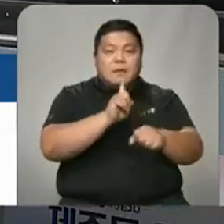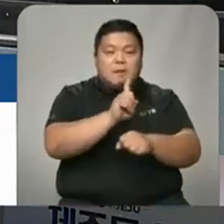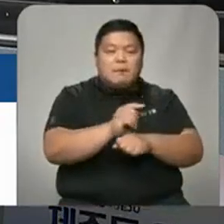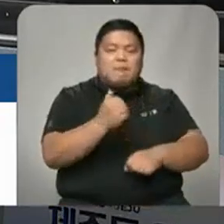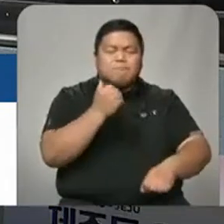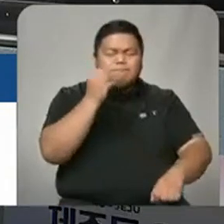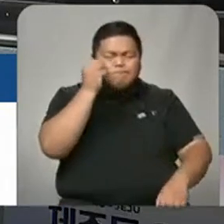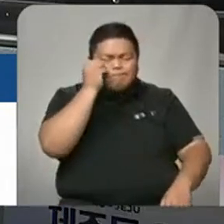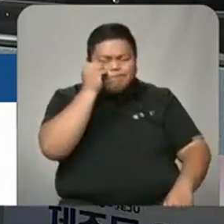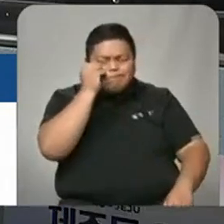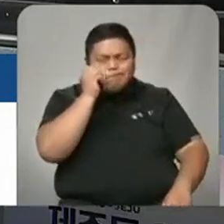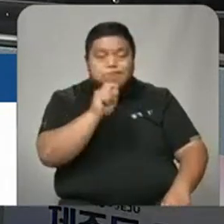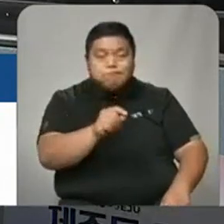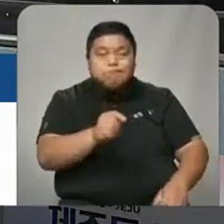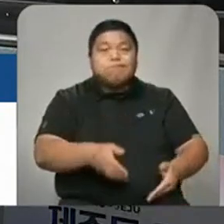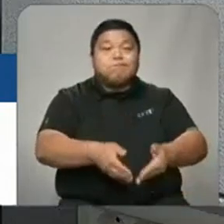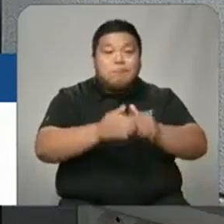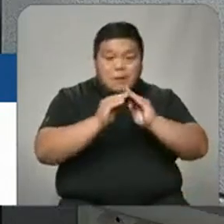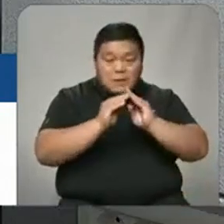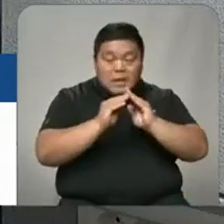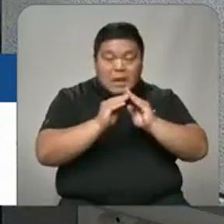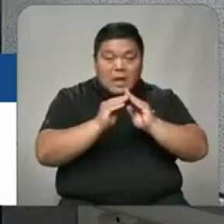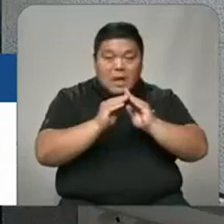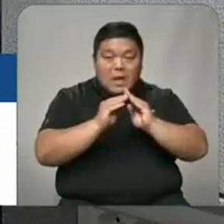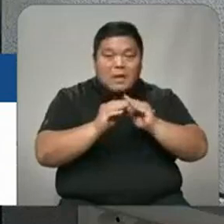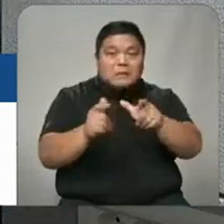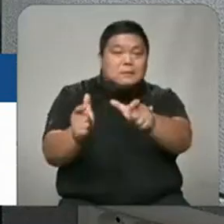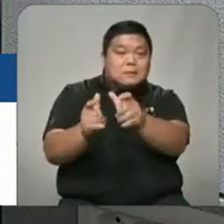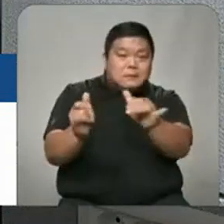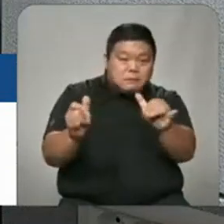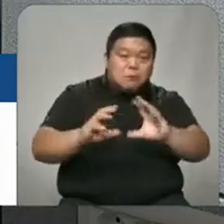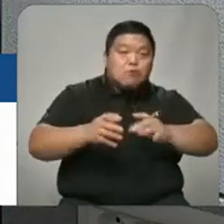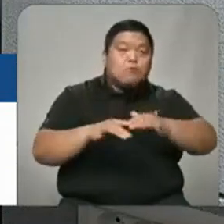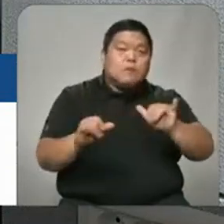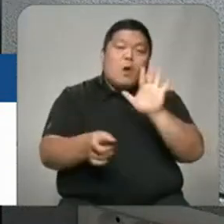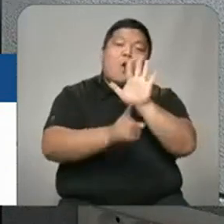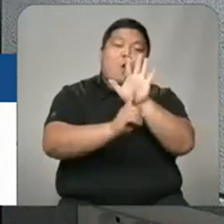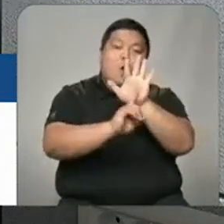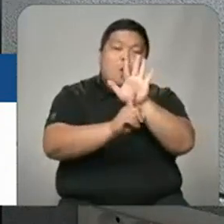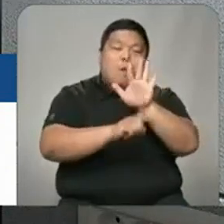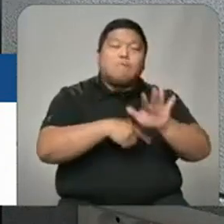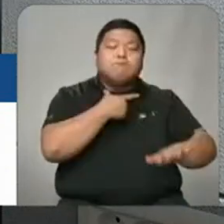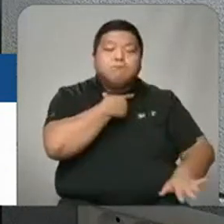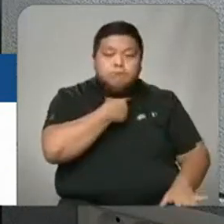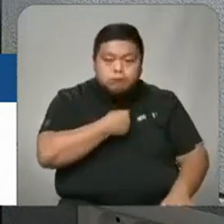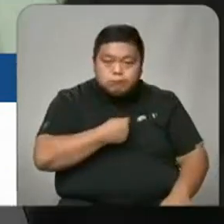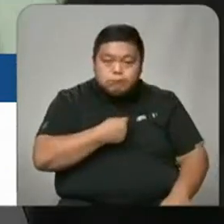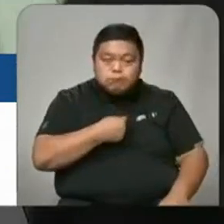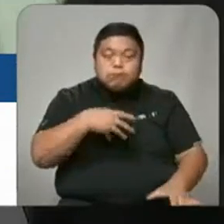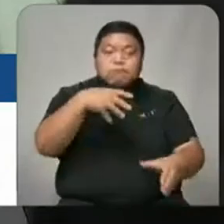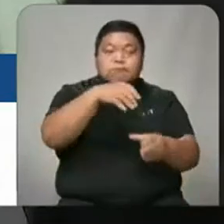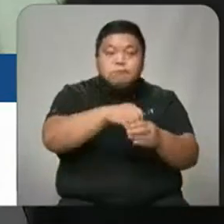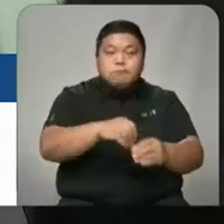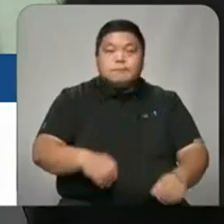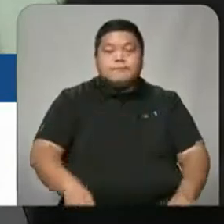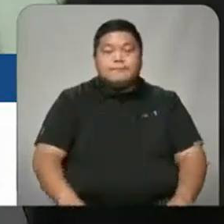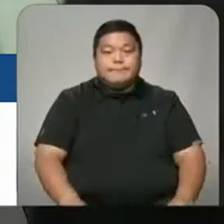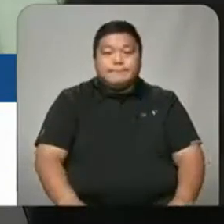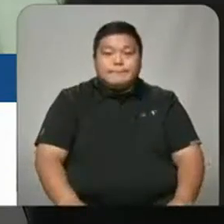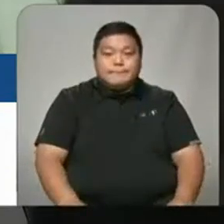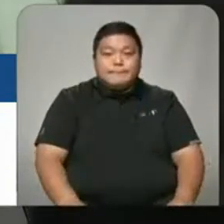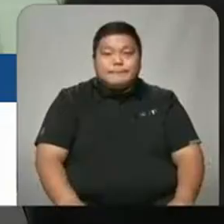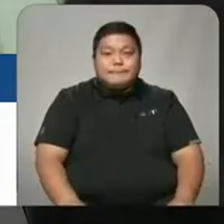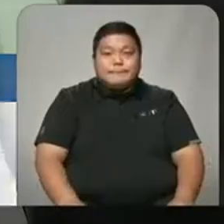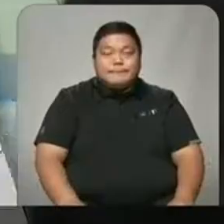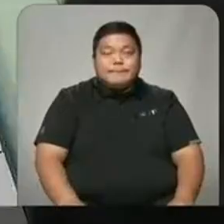좀 최대한 좀 주민들이나 국민들한테이 행사를 알리고 싶은 그런 어떤 생각도